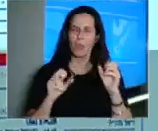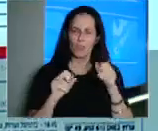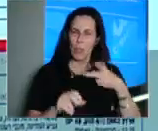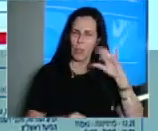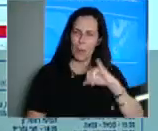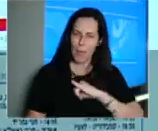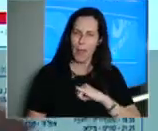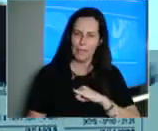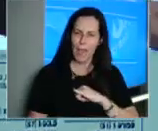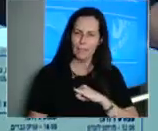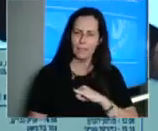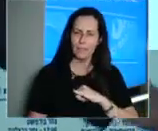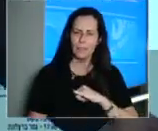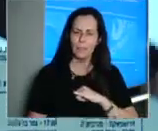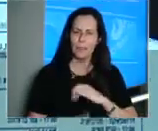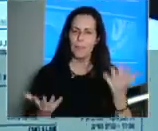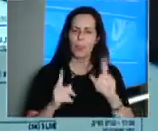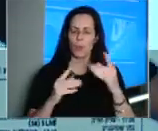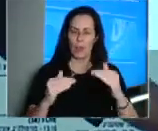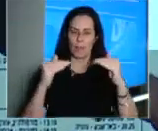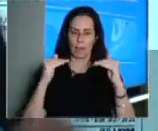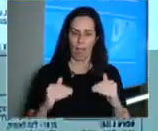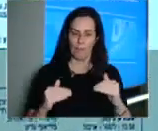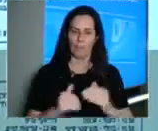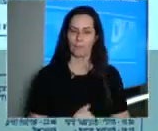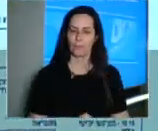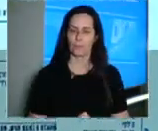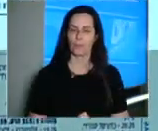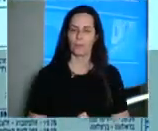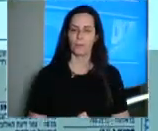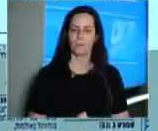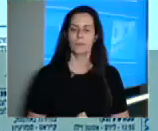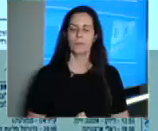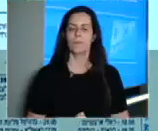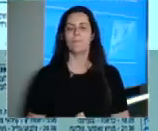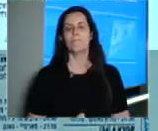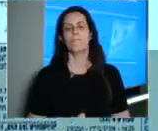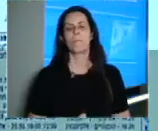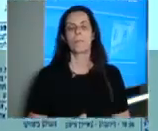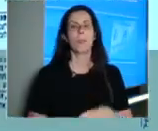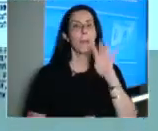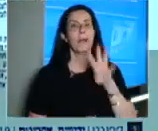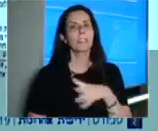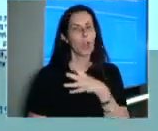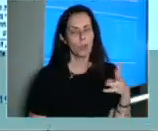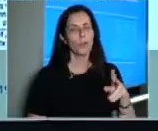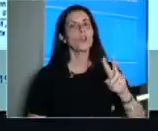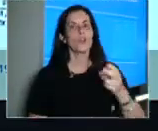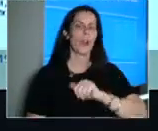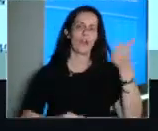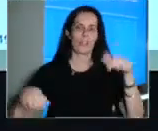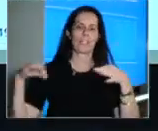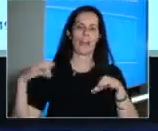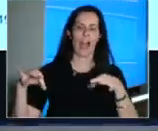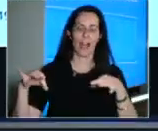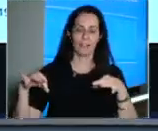מעניין הרבה יותר את הישראלים, זה מה שקורה כאן. האלופה פרק 26, ברצלונה, שוב אלופת